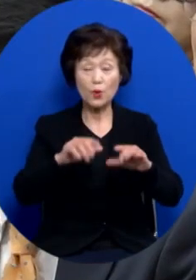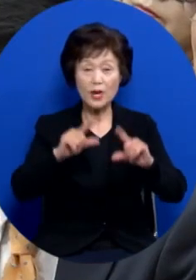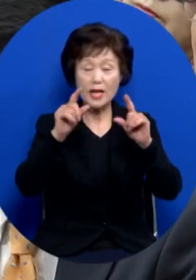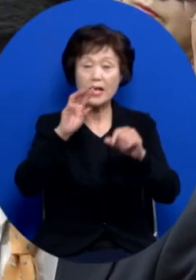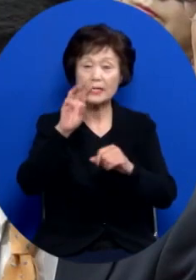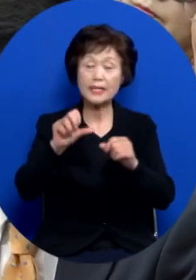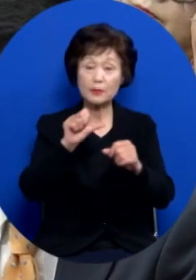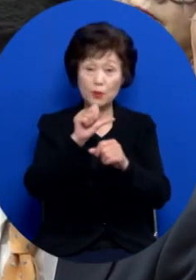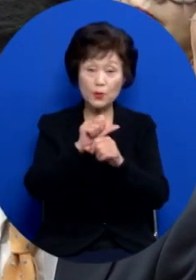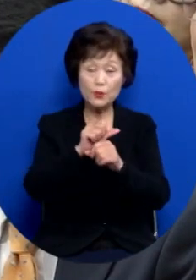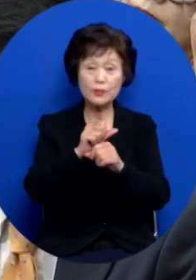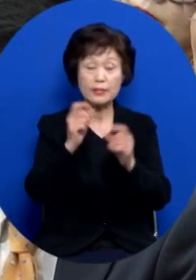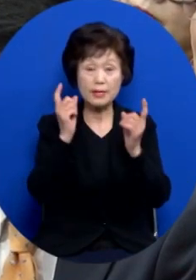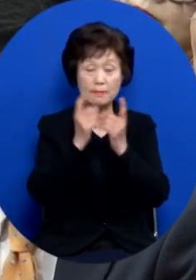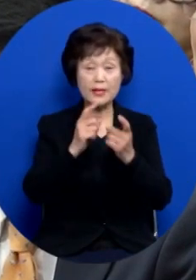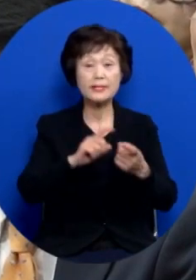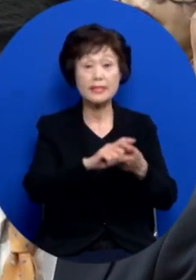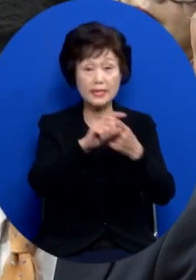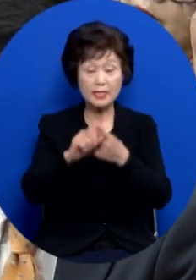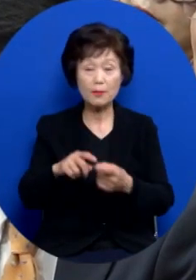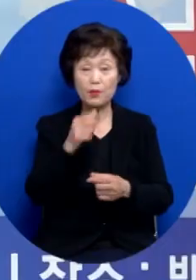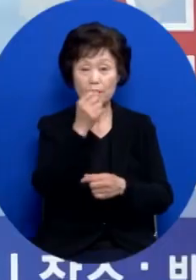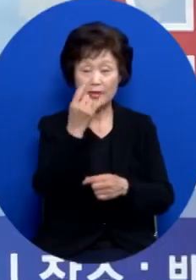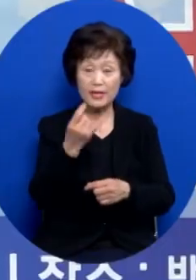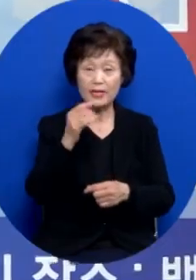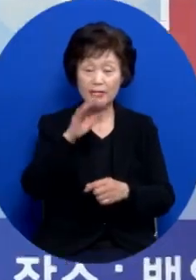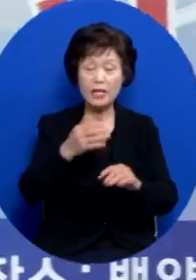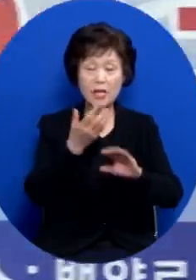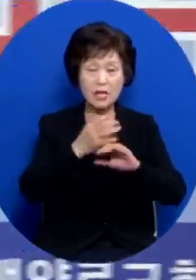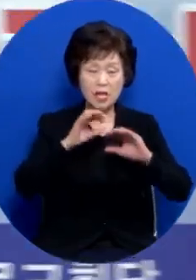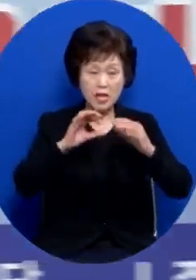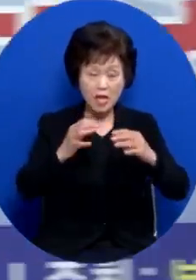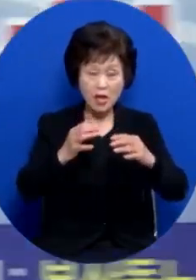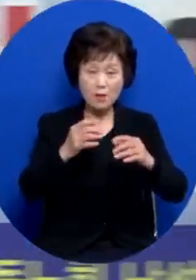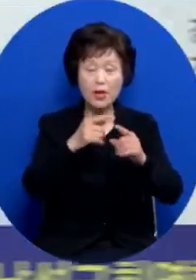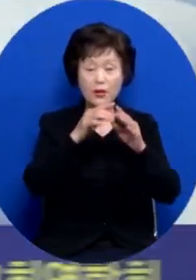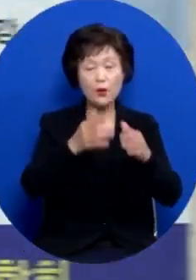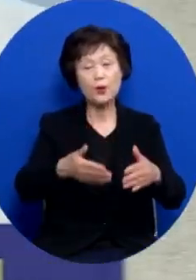45주년을 맞은 연합회는 필리핀 비콜 지역 해외 개척교회 설립을 추진하고 있습니다.